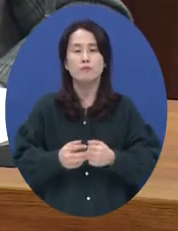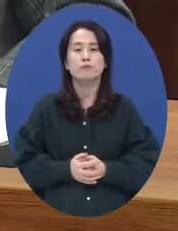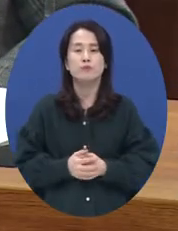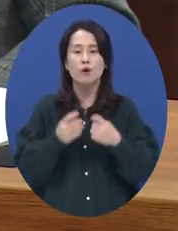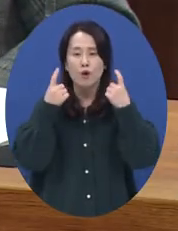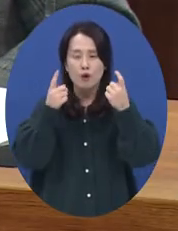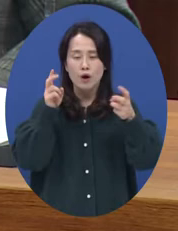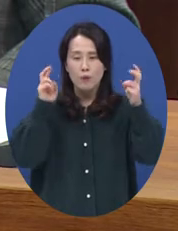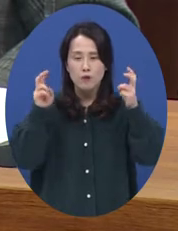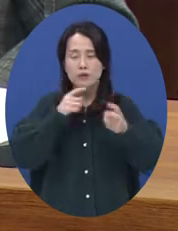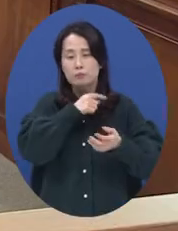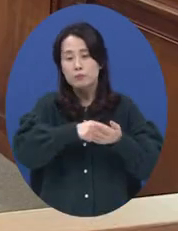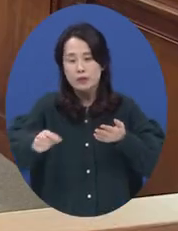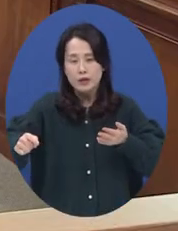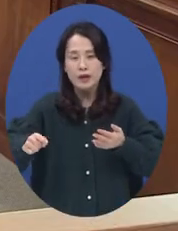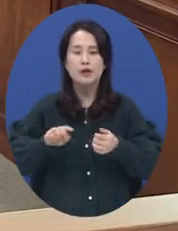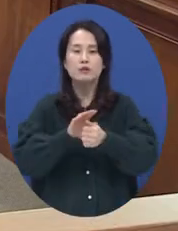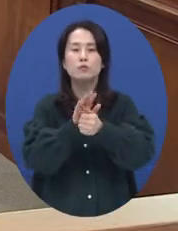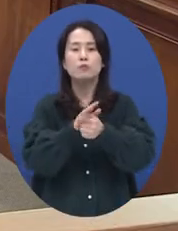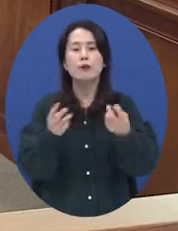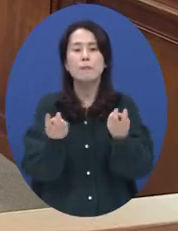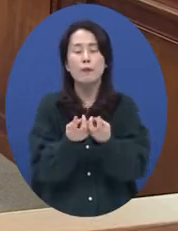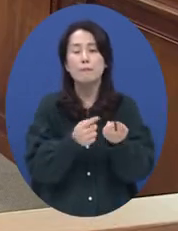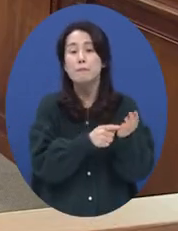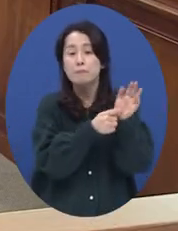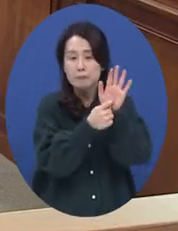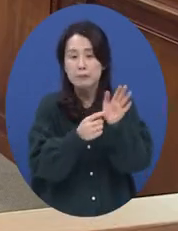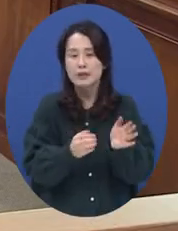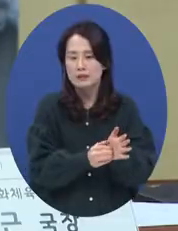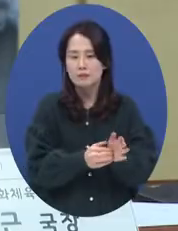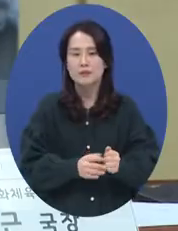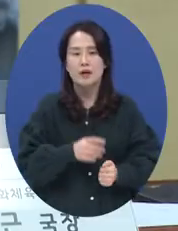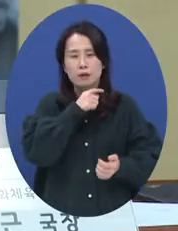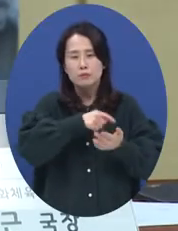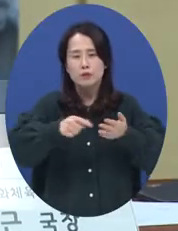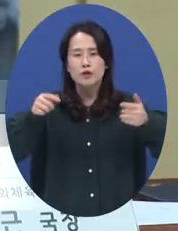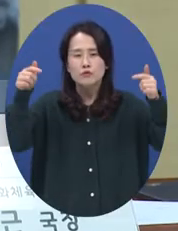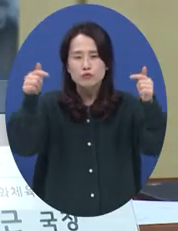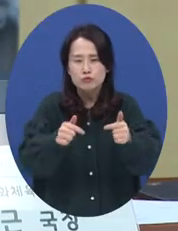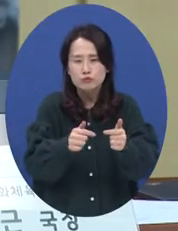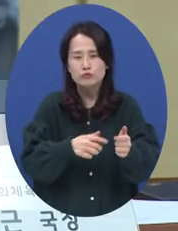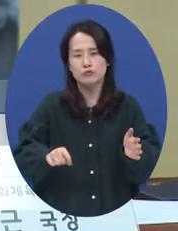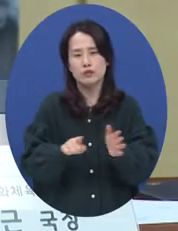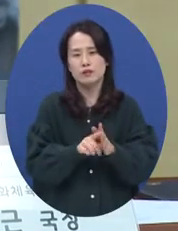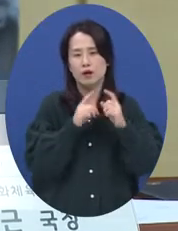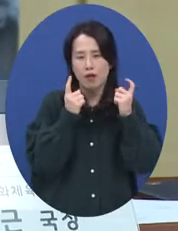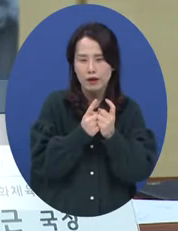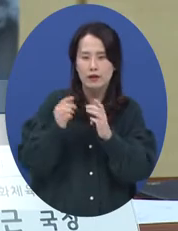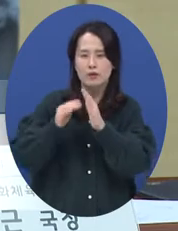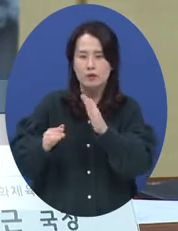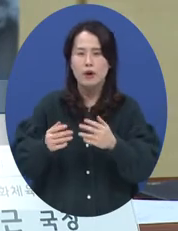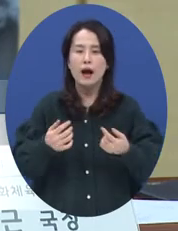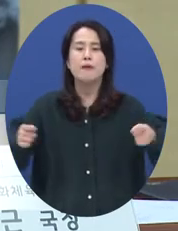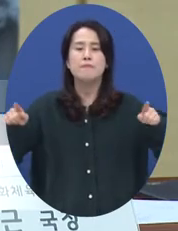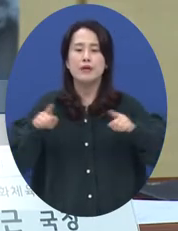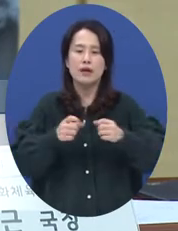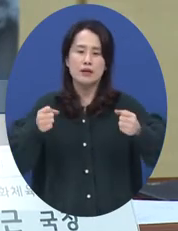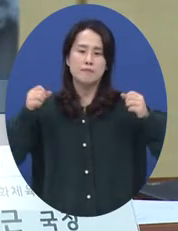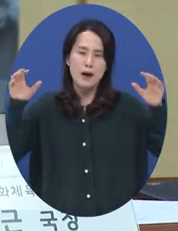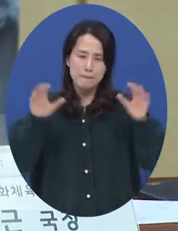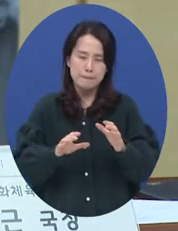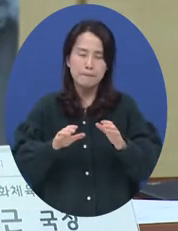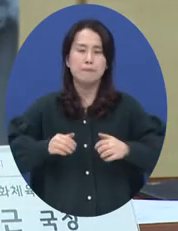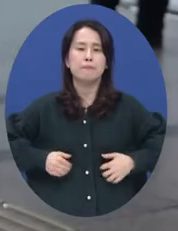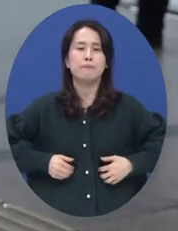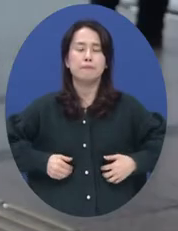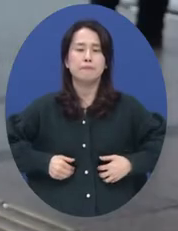관광업계 피해 업종에 대한 지원책을 내놨습니다. 피해가 최소화되도록 민관이 같이 이렇게 해야 될 거라고